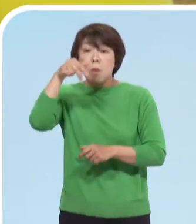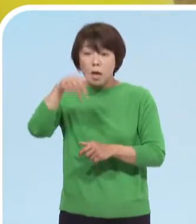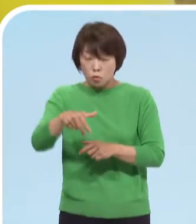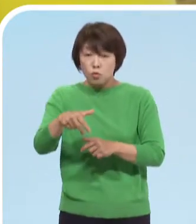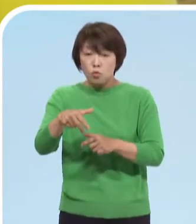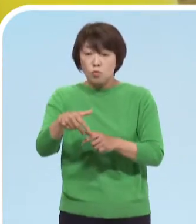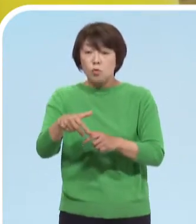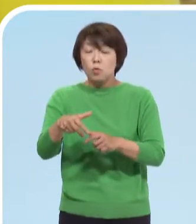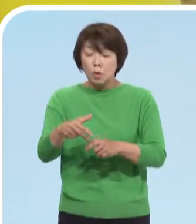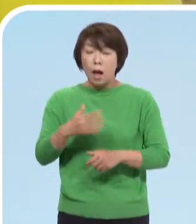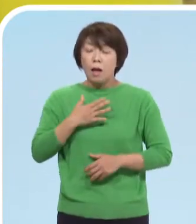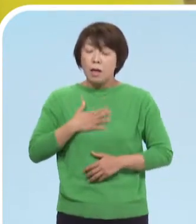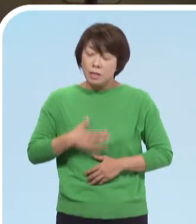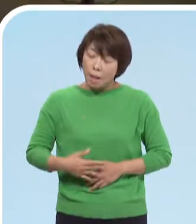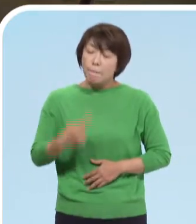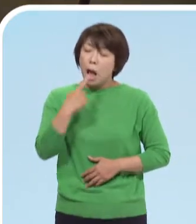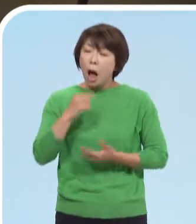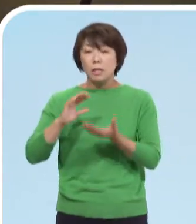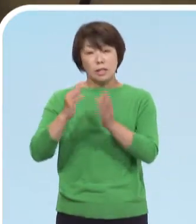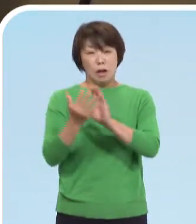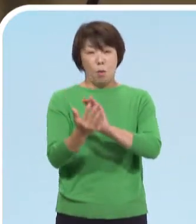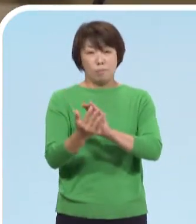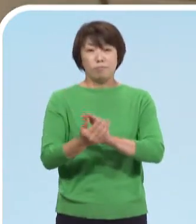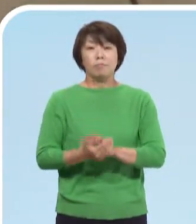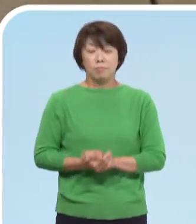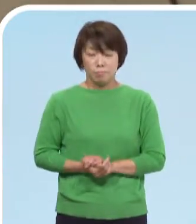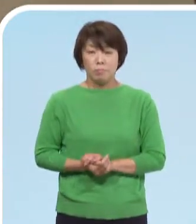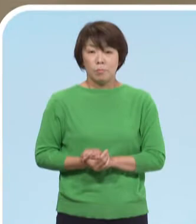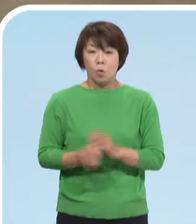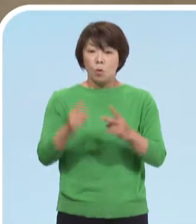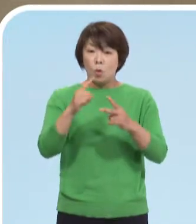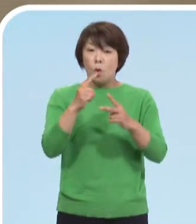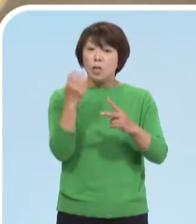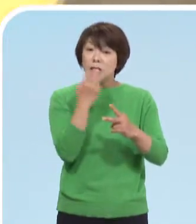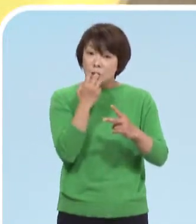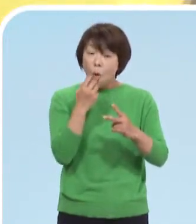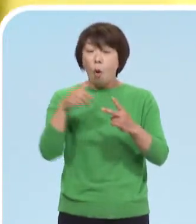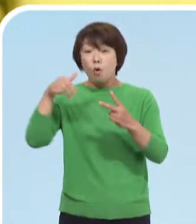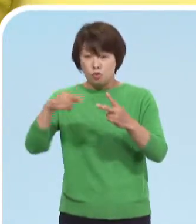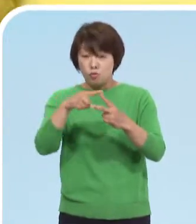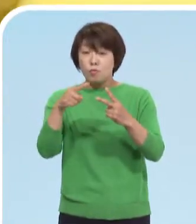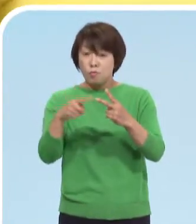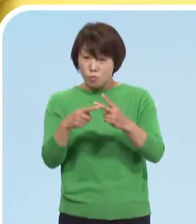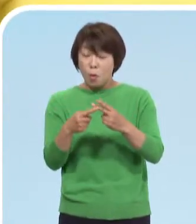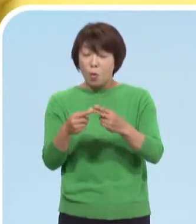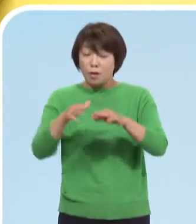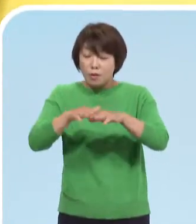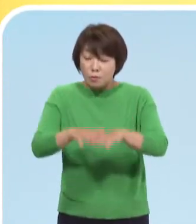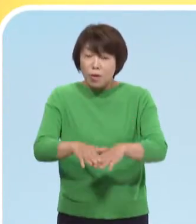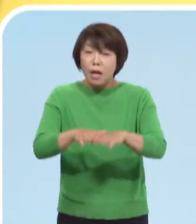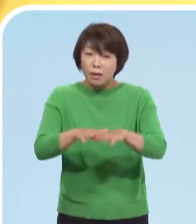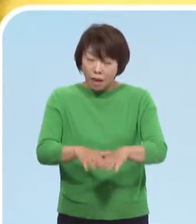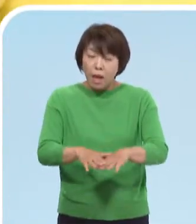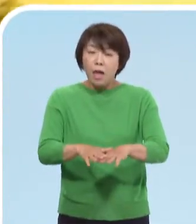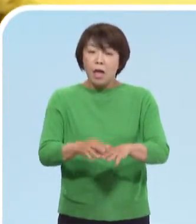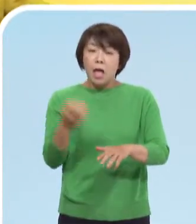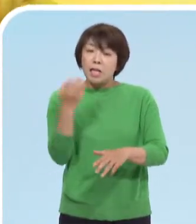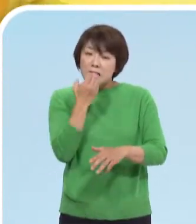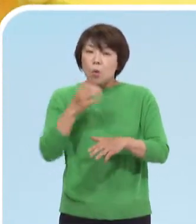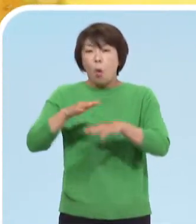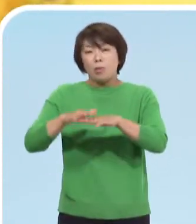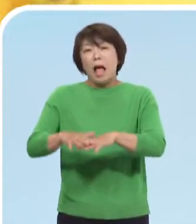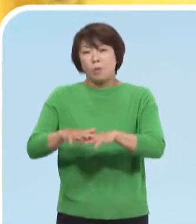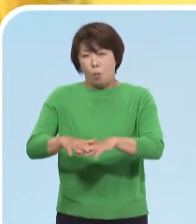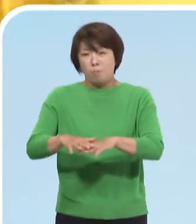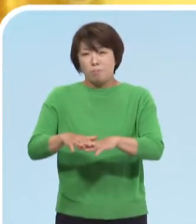酢が爽やかな風味を生み出します。この2つの組み合わせで優しい味の赤穂塩大根